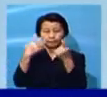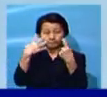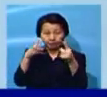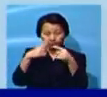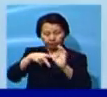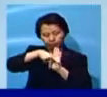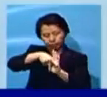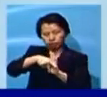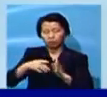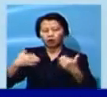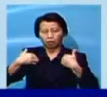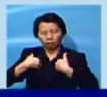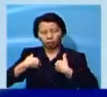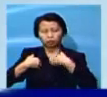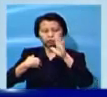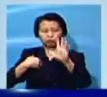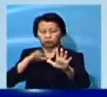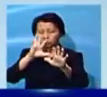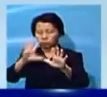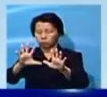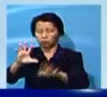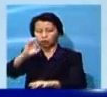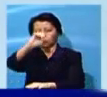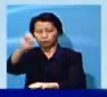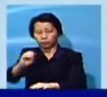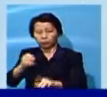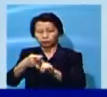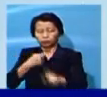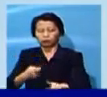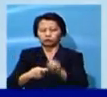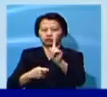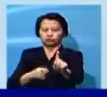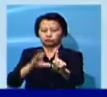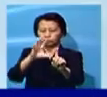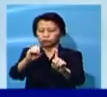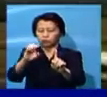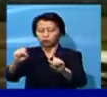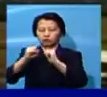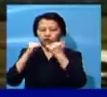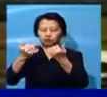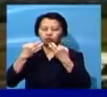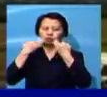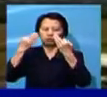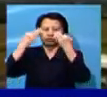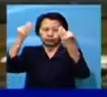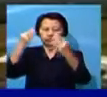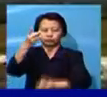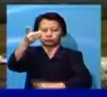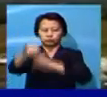pameran itu mengumpul lebih 55% daripada 100 Syarikat ternama